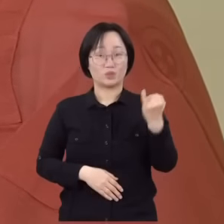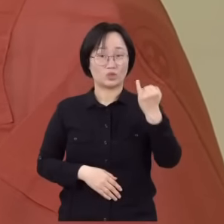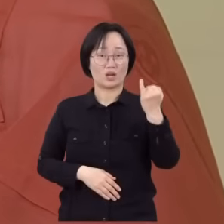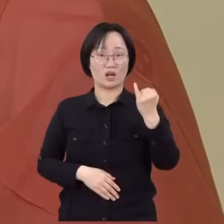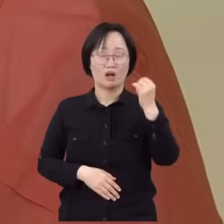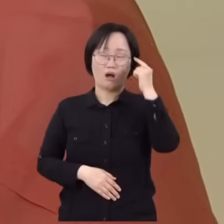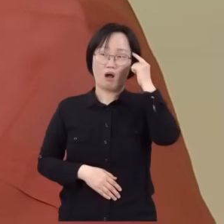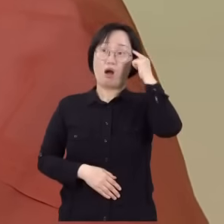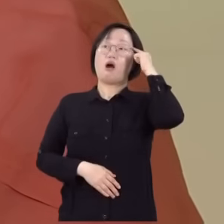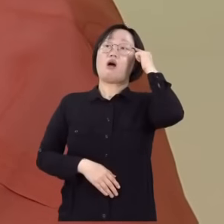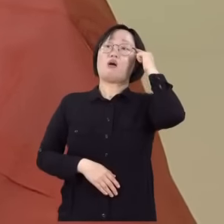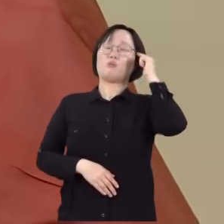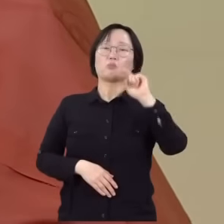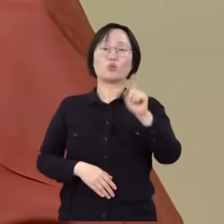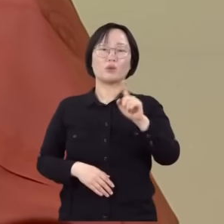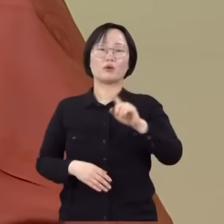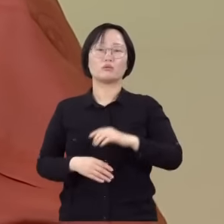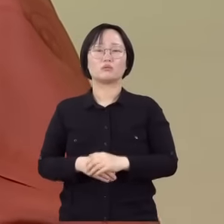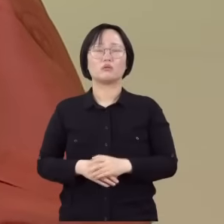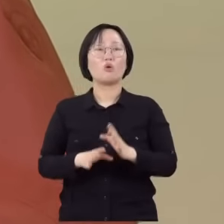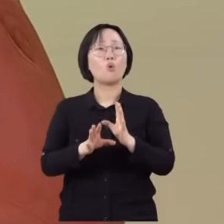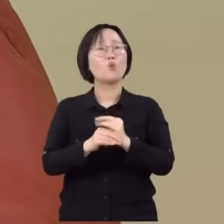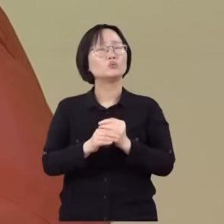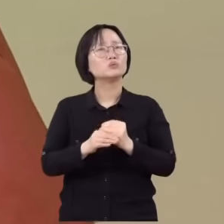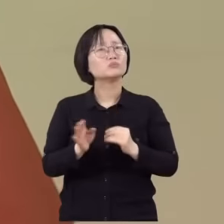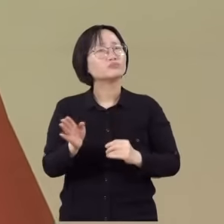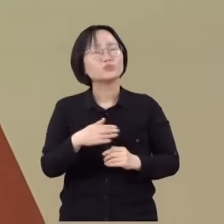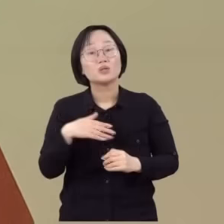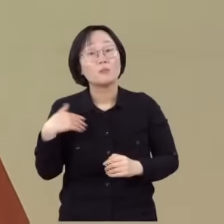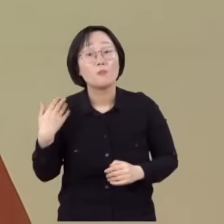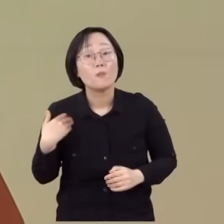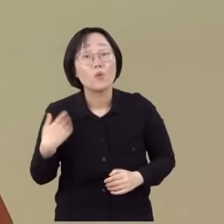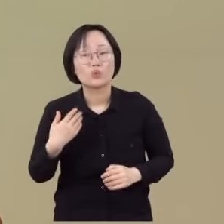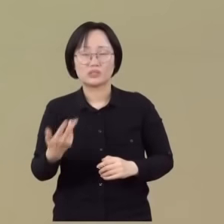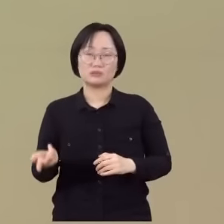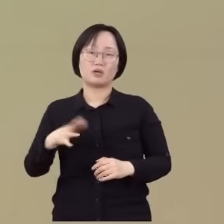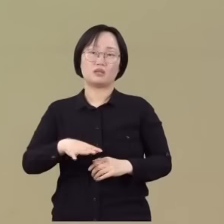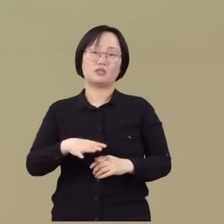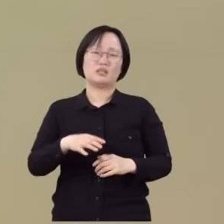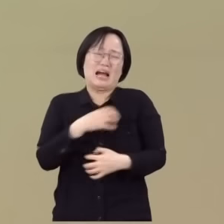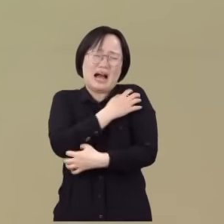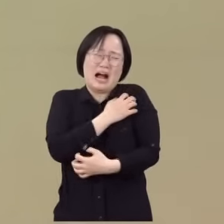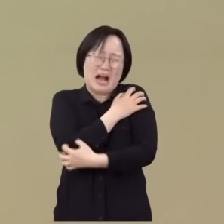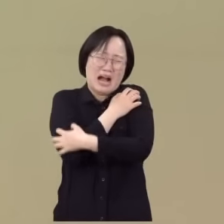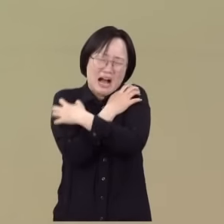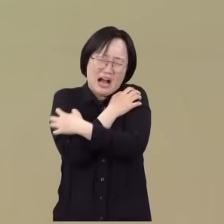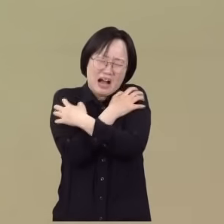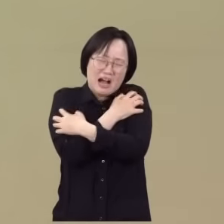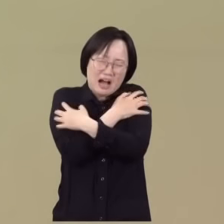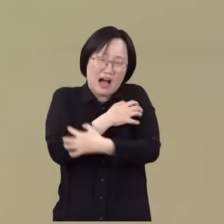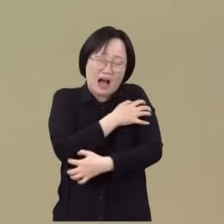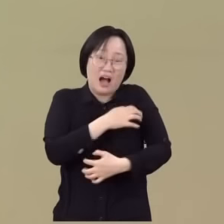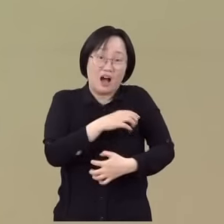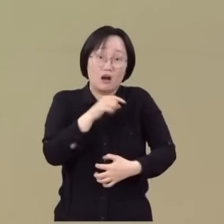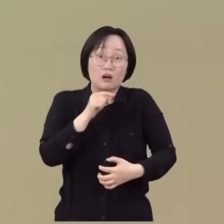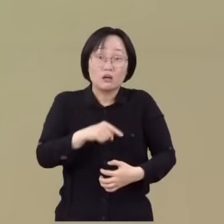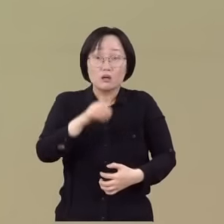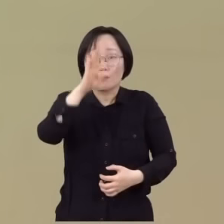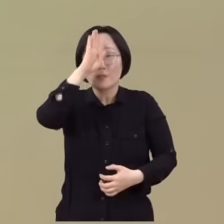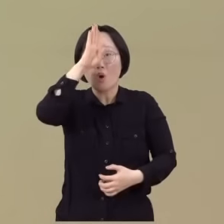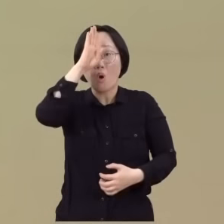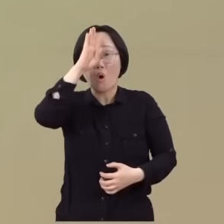언젠지 모르겠는데 그냥 저절로 아토피가 싹 사라졌대요 어